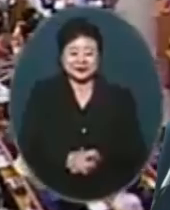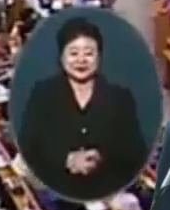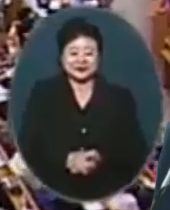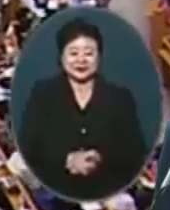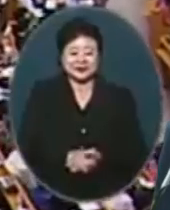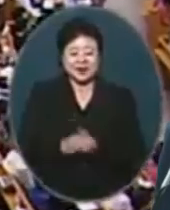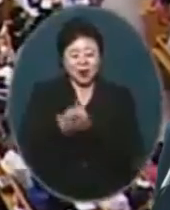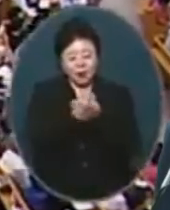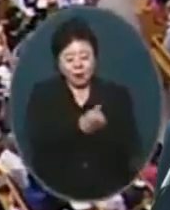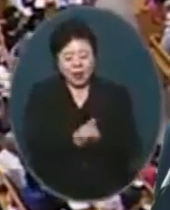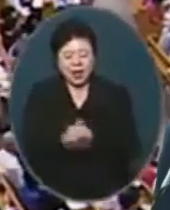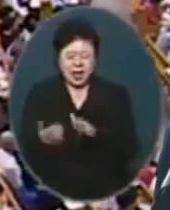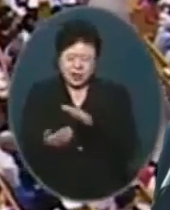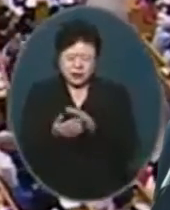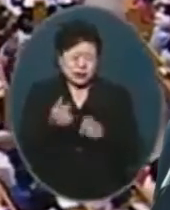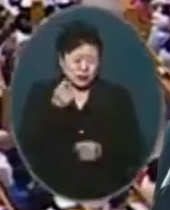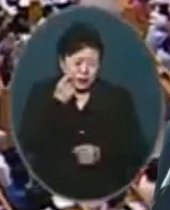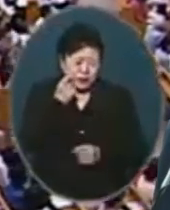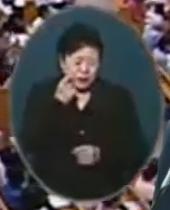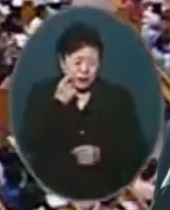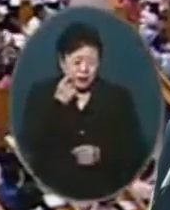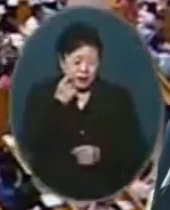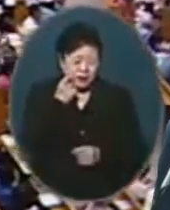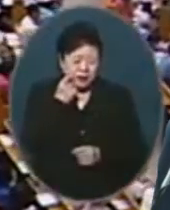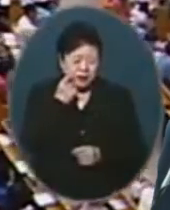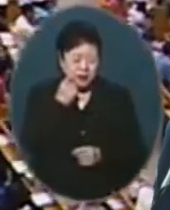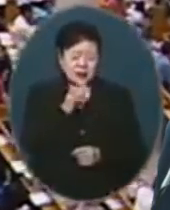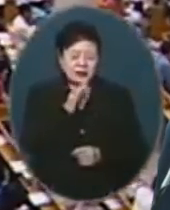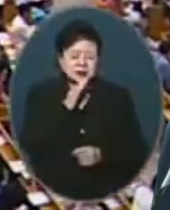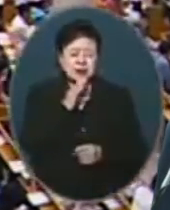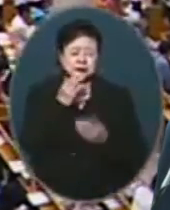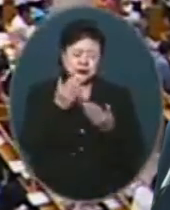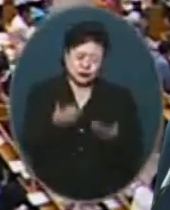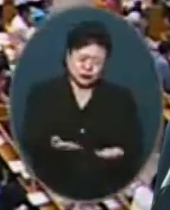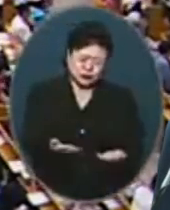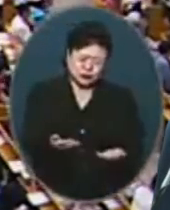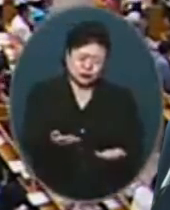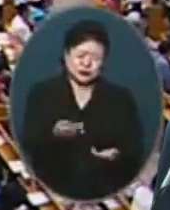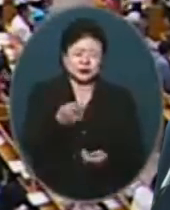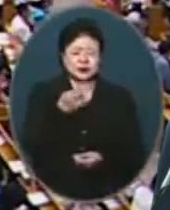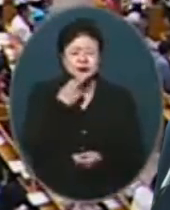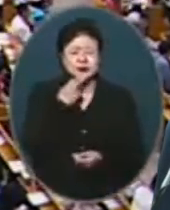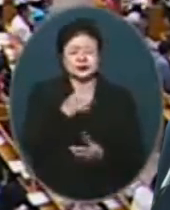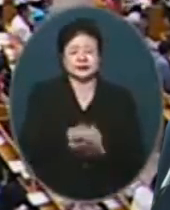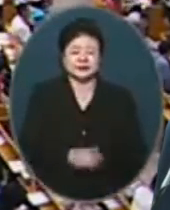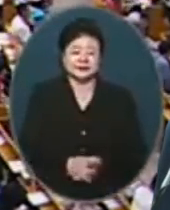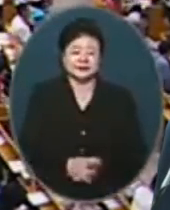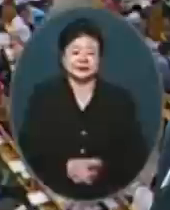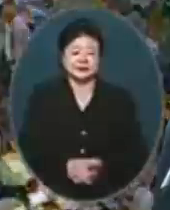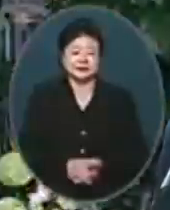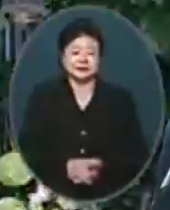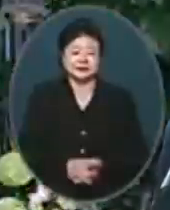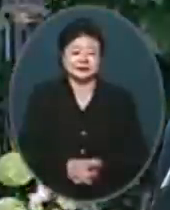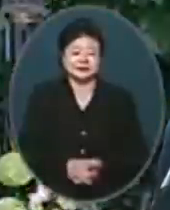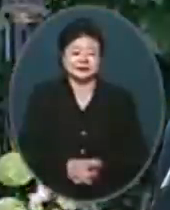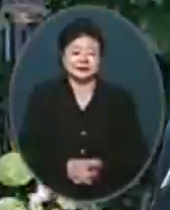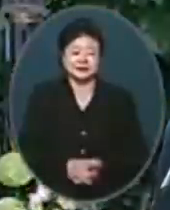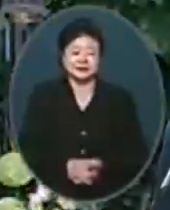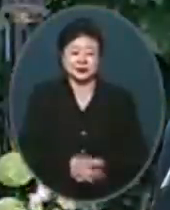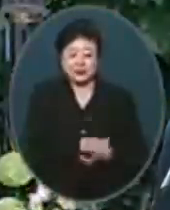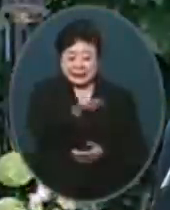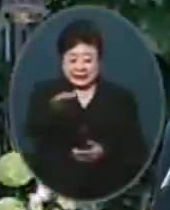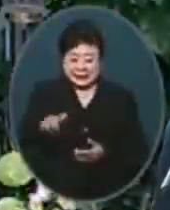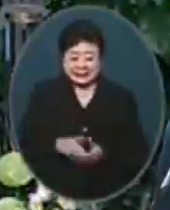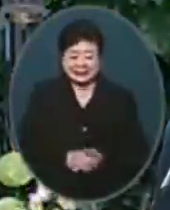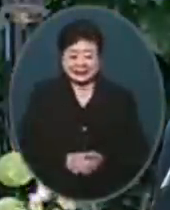그리스도와 화해를 이루지 못하면 참 휴식은 마음에 가질 수가 없습니다.